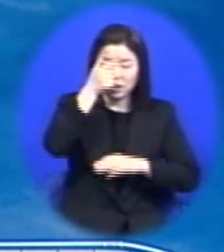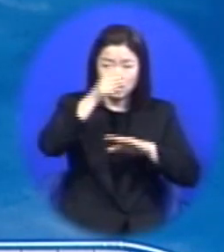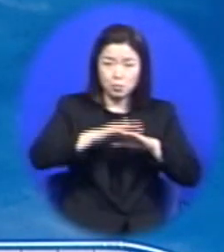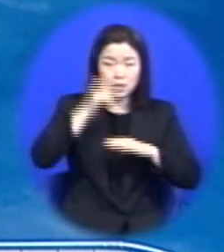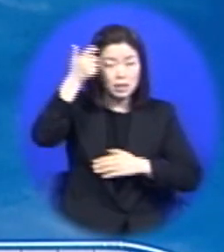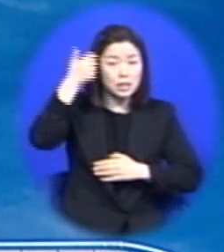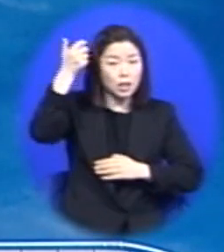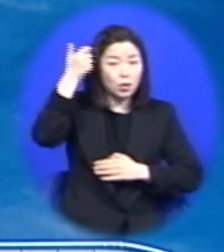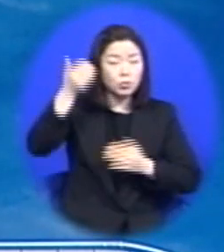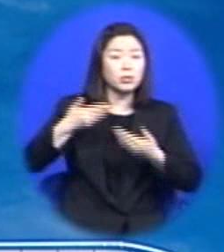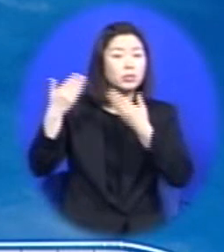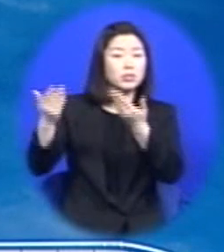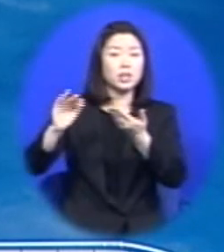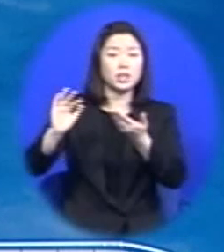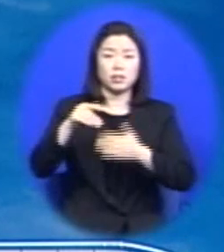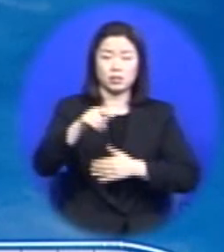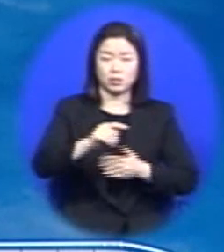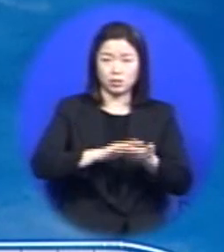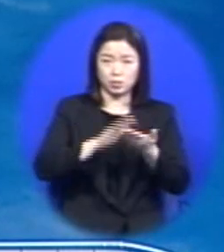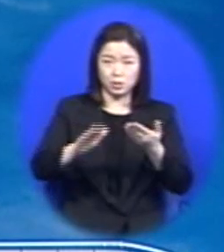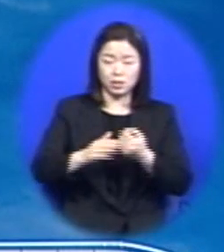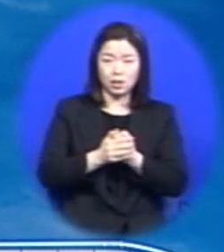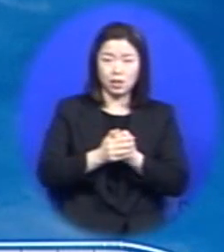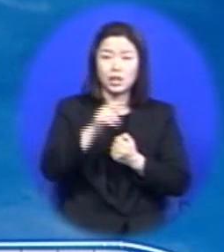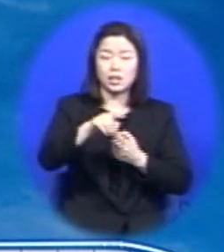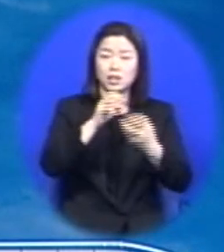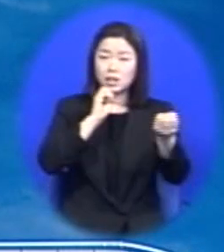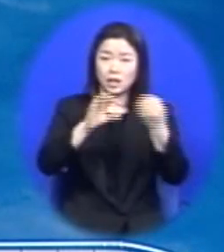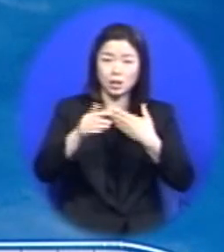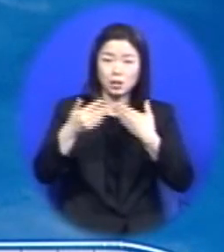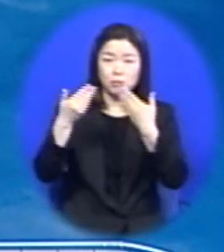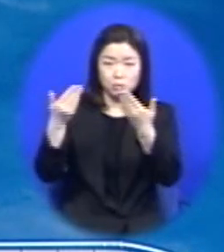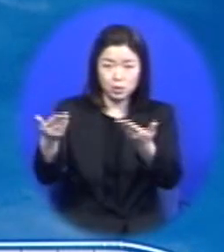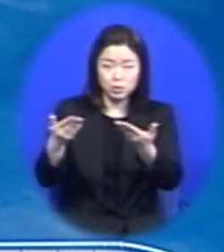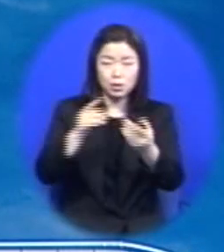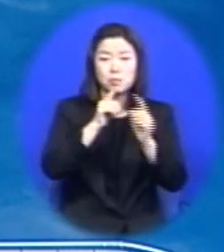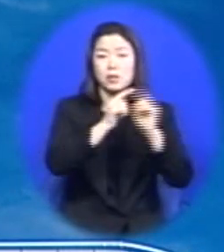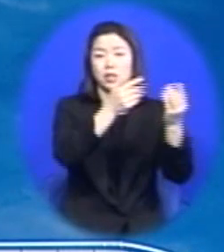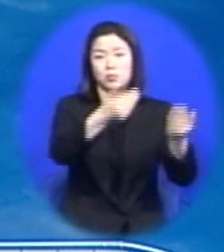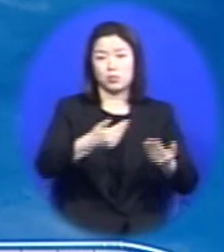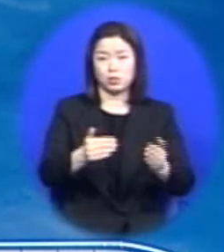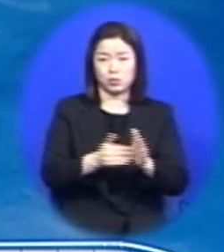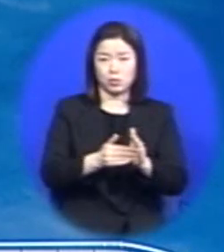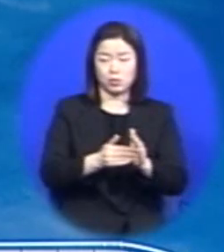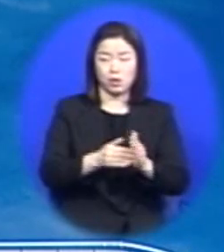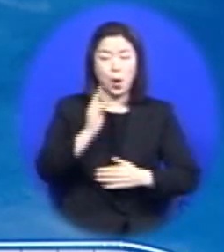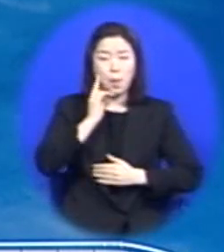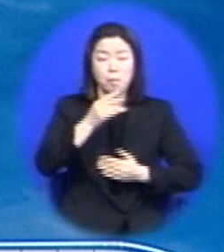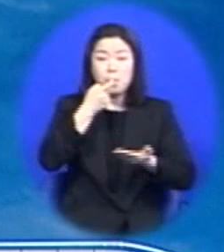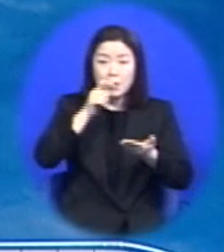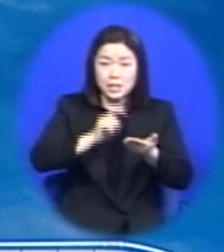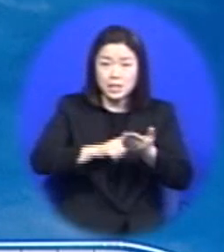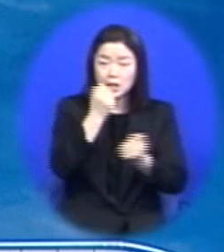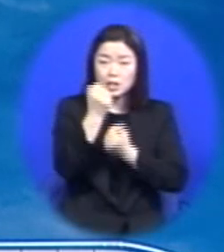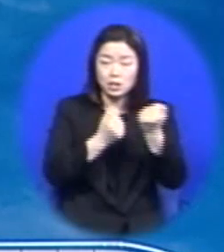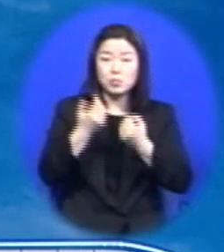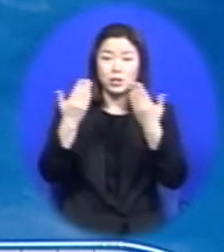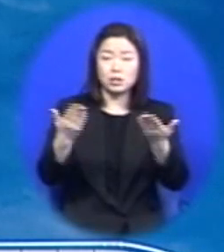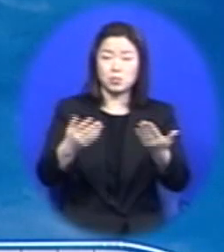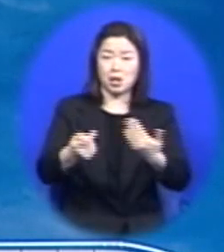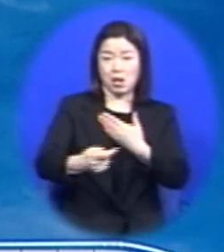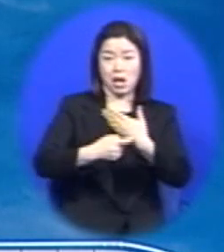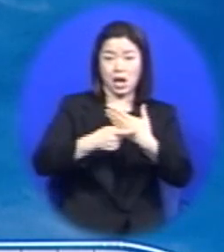하는 것이다. 그렇게 대답하시면서 하신 말씀입니다. 아주 쉽게 설명을 드리자면